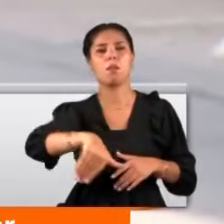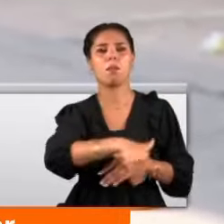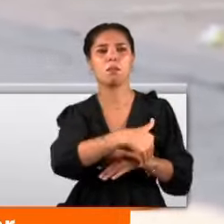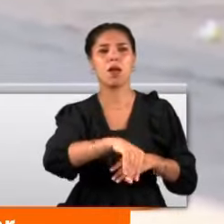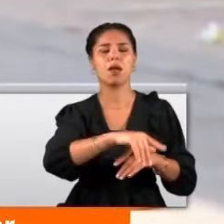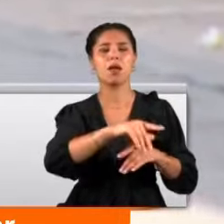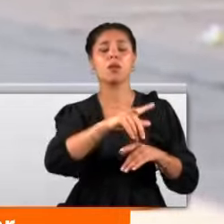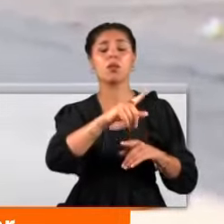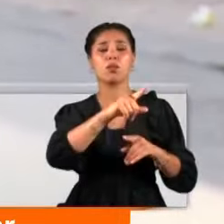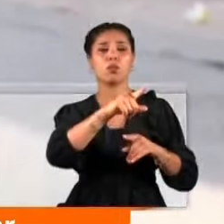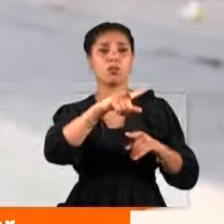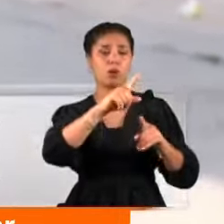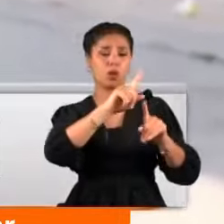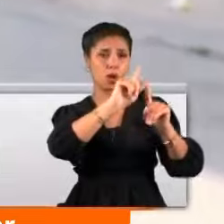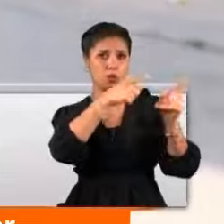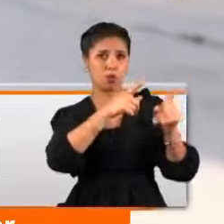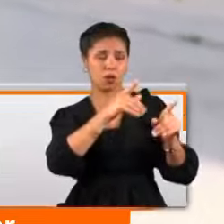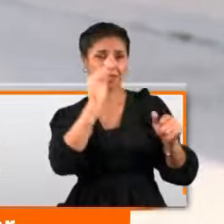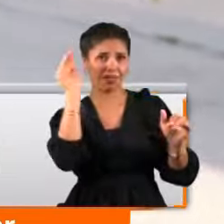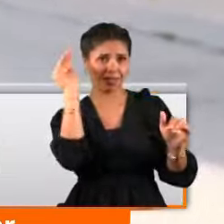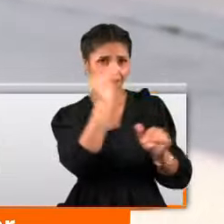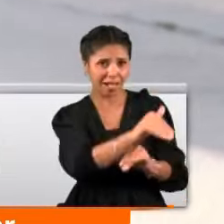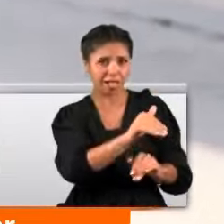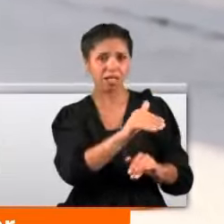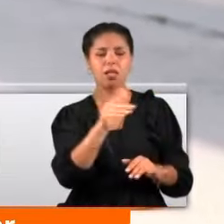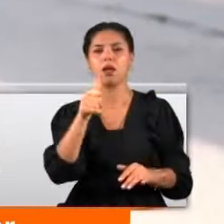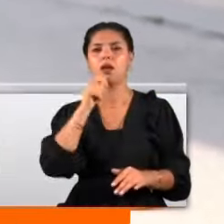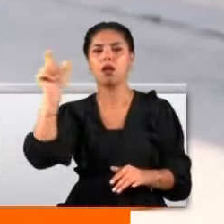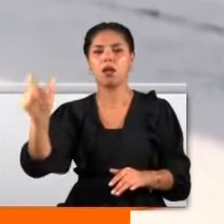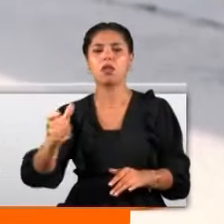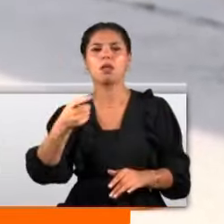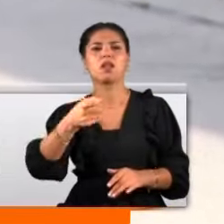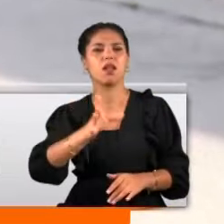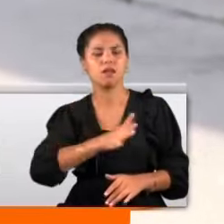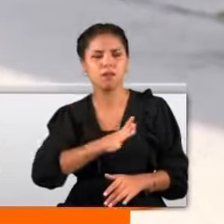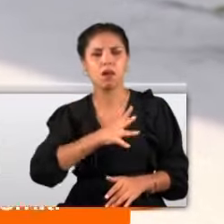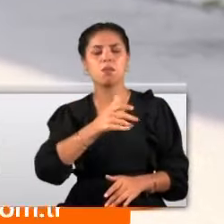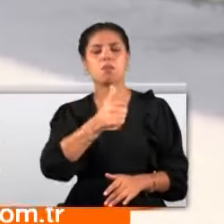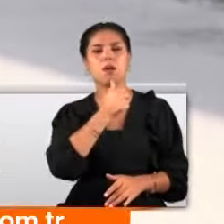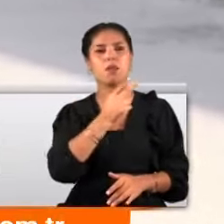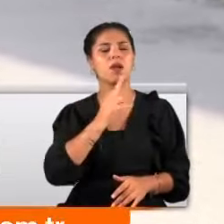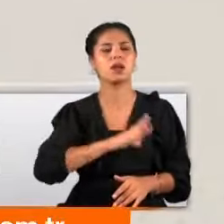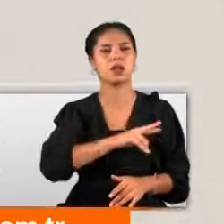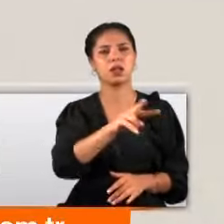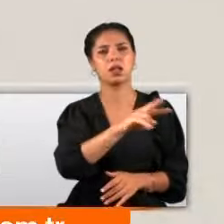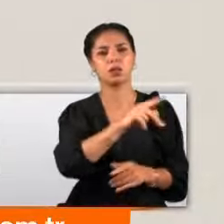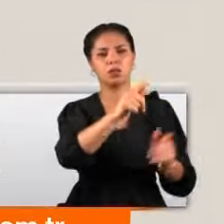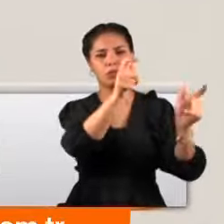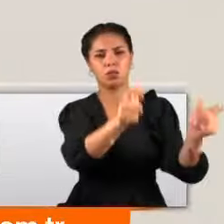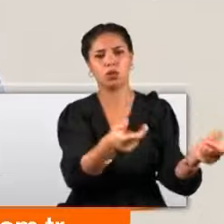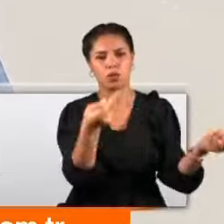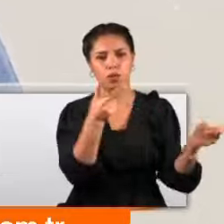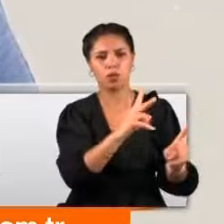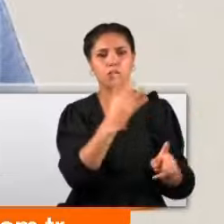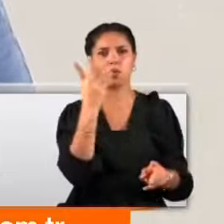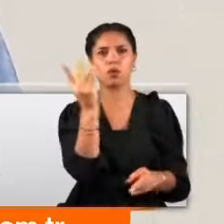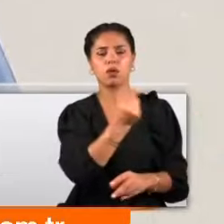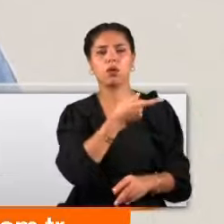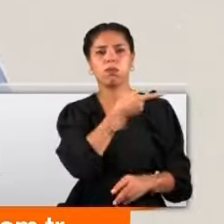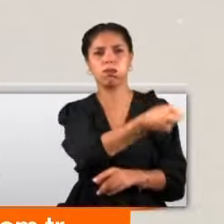geldiğinde peşlerinde Engin Boy vardı. Elinde de bir silah. O silah patladı. Baba kız işte tam burada öldü. Silahını çıkartıp 4 el